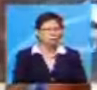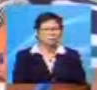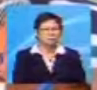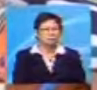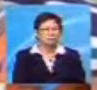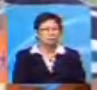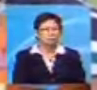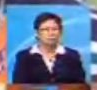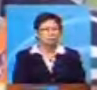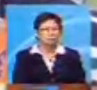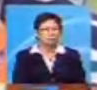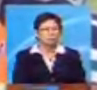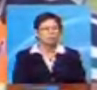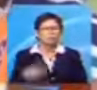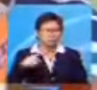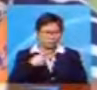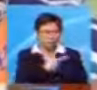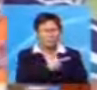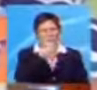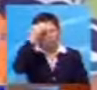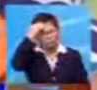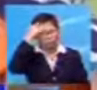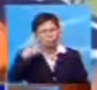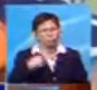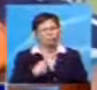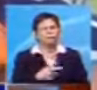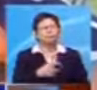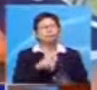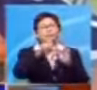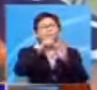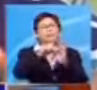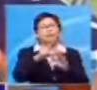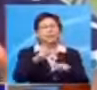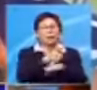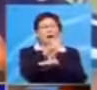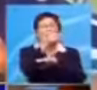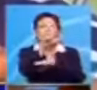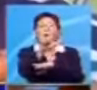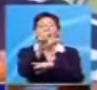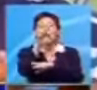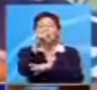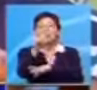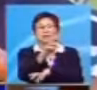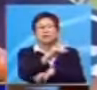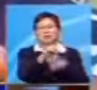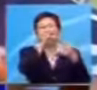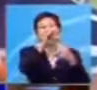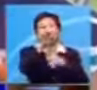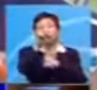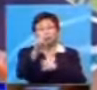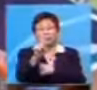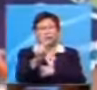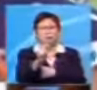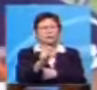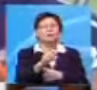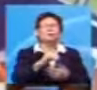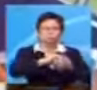kerja yang kami tahu lrtrt dan MRT